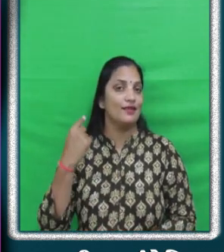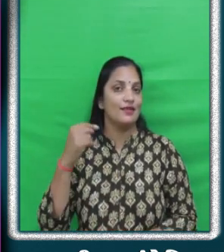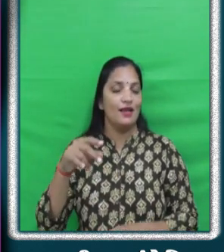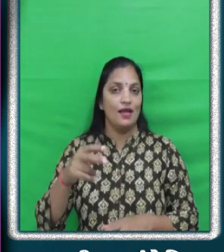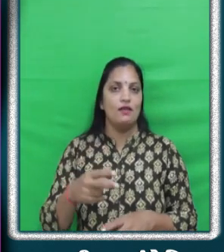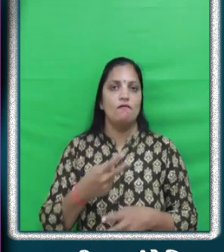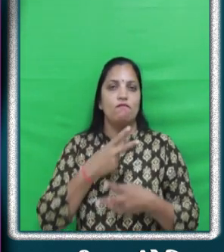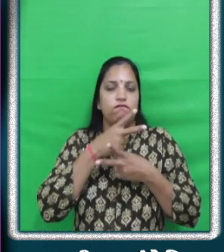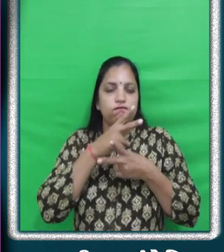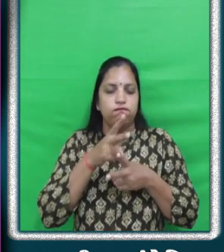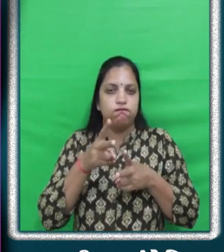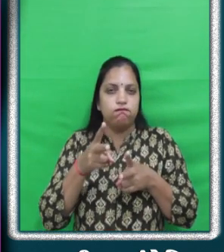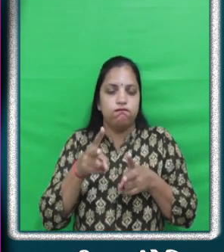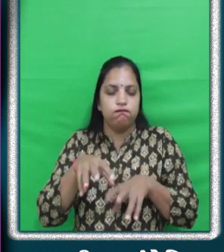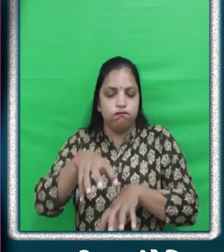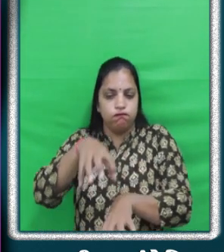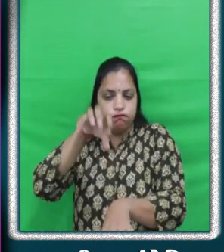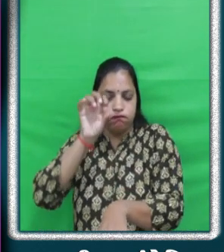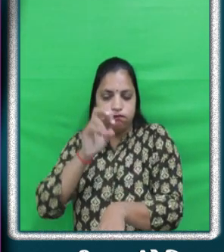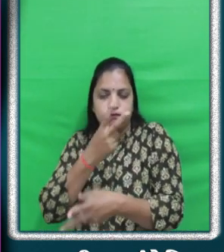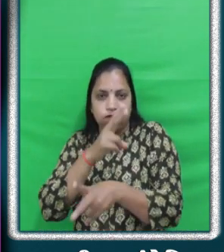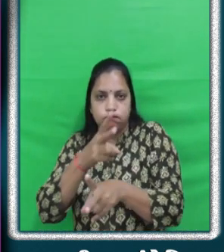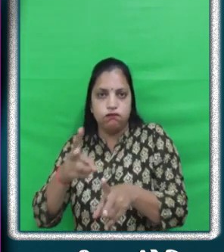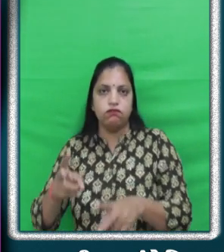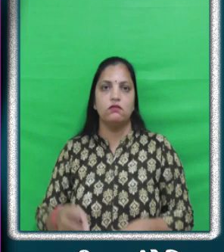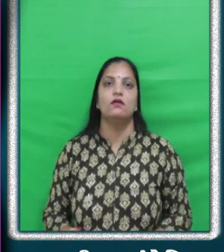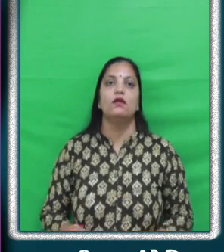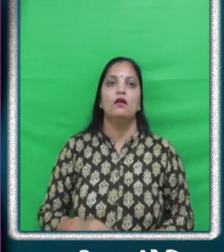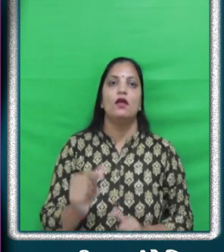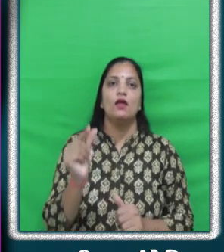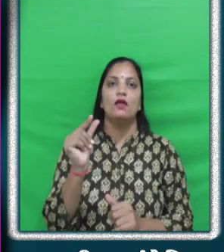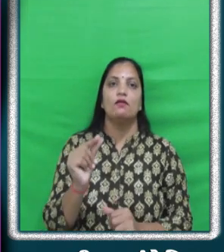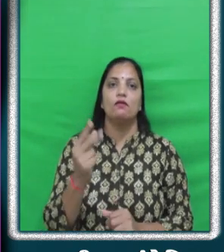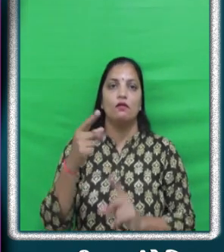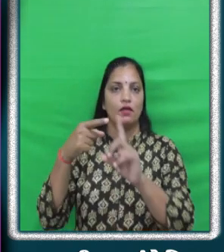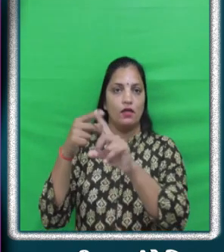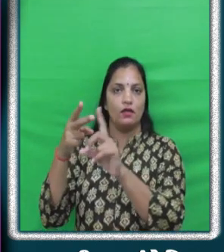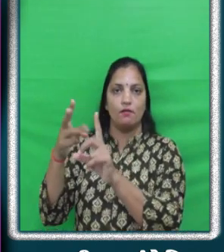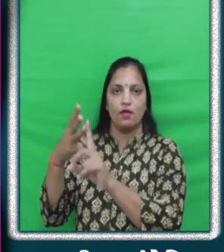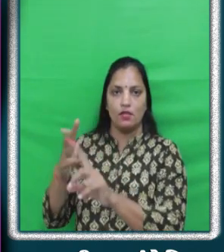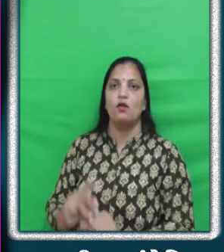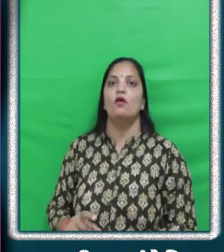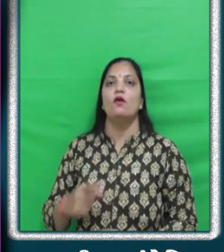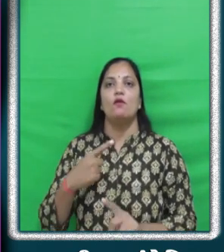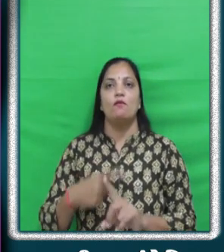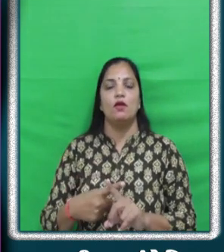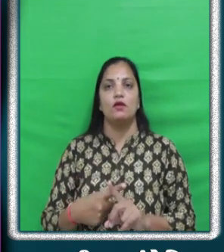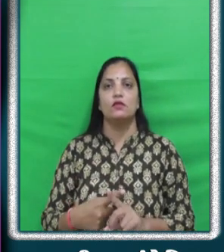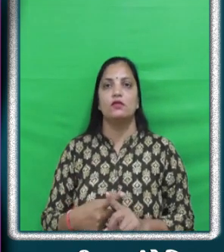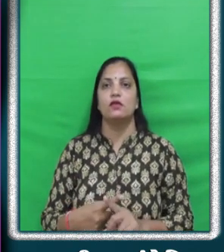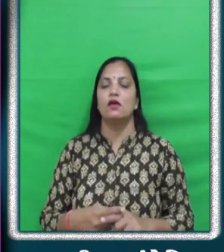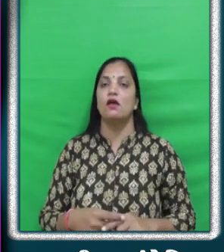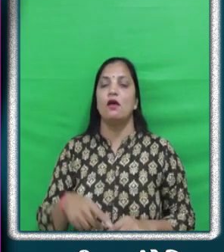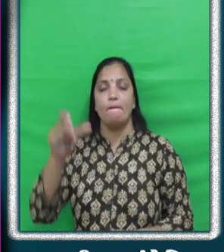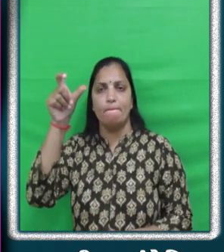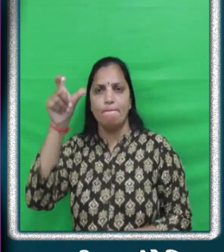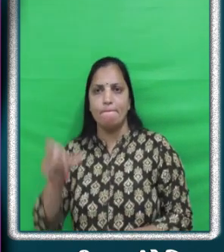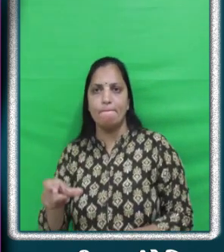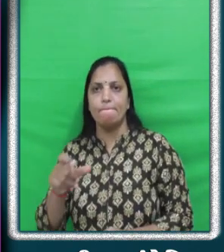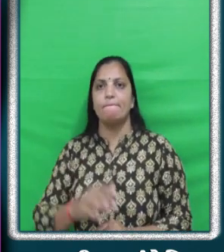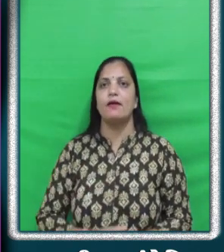આપણે કાલે પ્રાણીઓમાં વહન વિશે, ઉભયજીવી, સરીસૃપ અને મત્સ્યની અંદર, ત્યારે મનુષ્યમાં જોયું